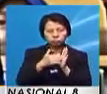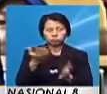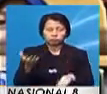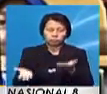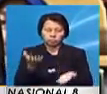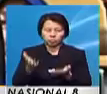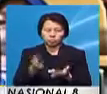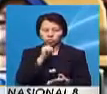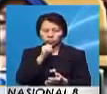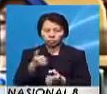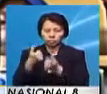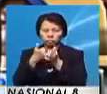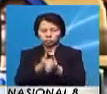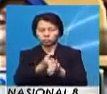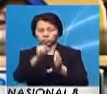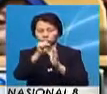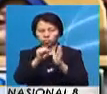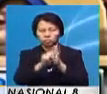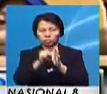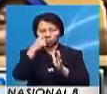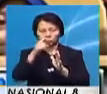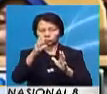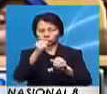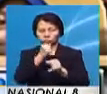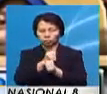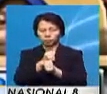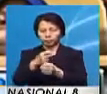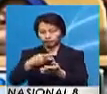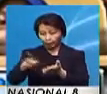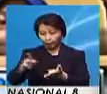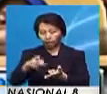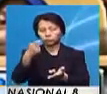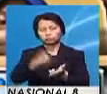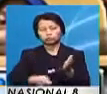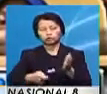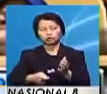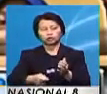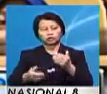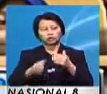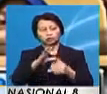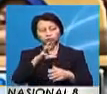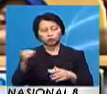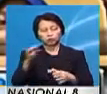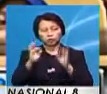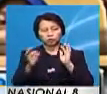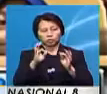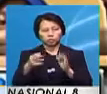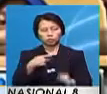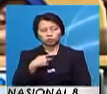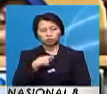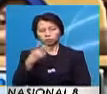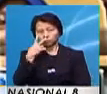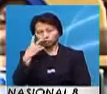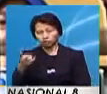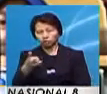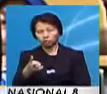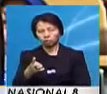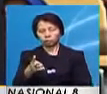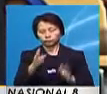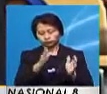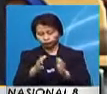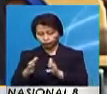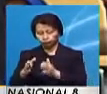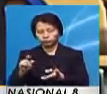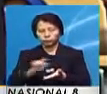mungkin tidak memenuhi kriteria untuk mendapat tuntutan cukai. Selain daripada itu, kalau kita lihat daripada struktur